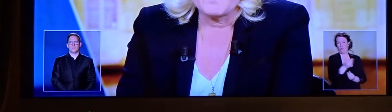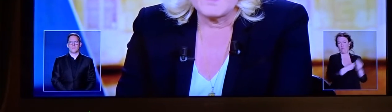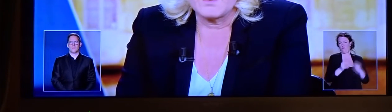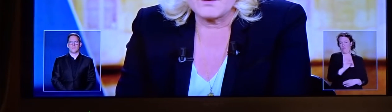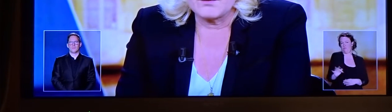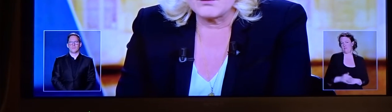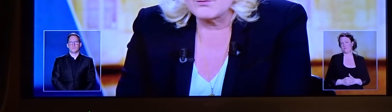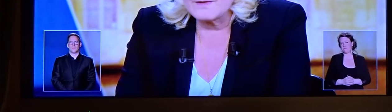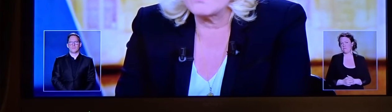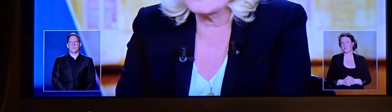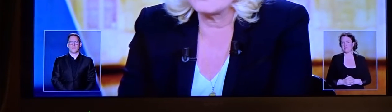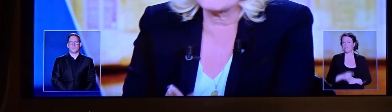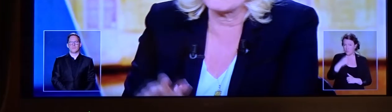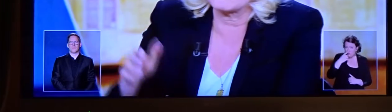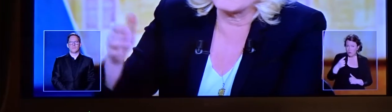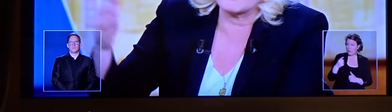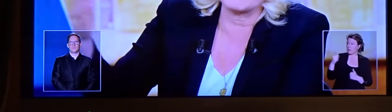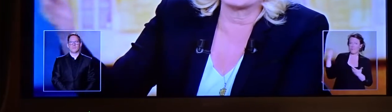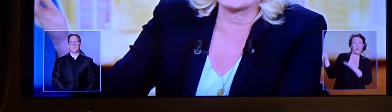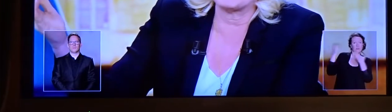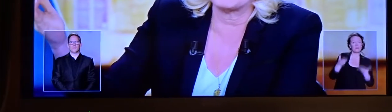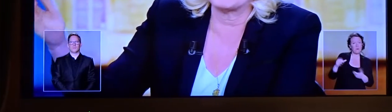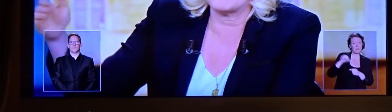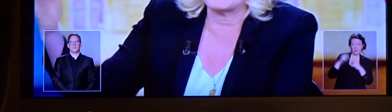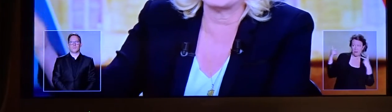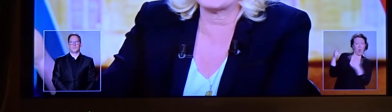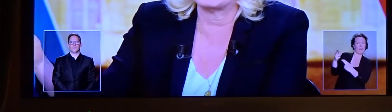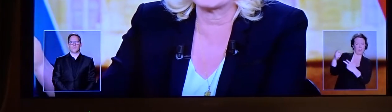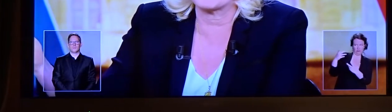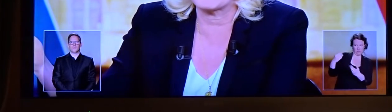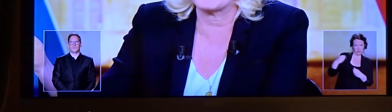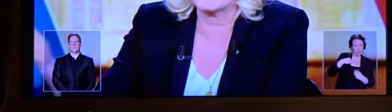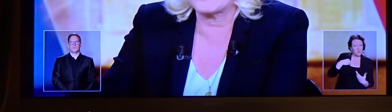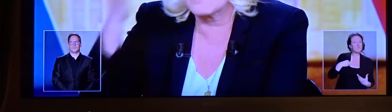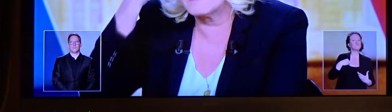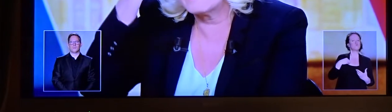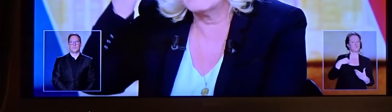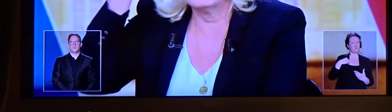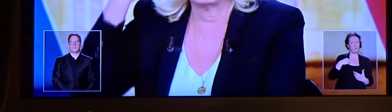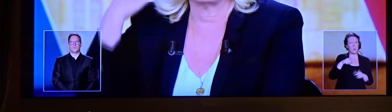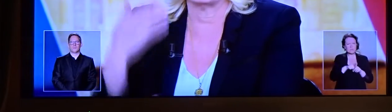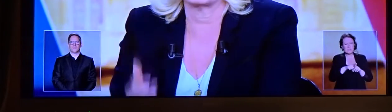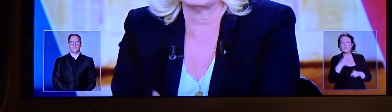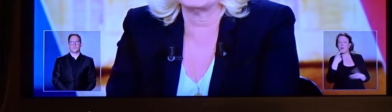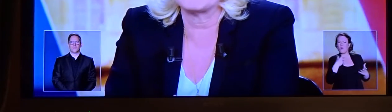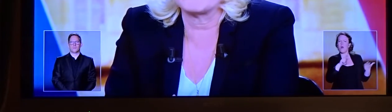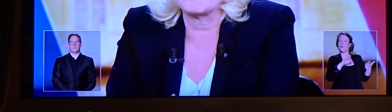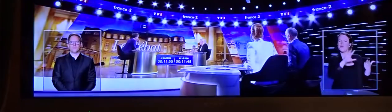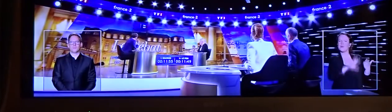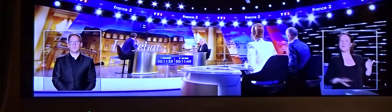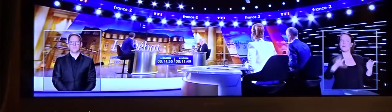blocage, dont on nous annonce d'ailleurs qu'il serait négocié par l'Union européenne après l'élection présidentielle française,